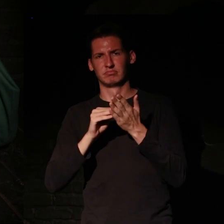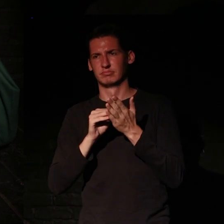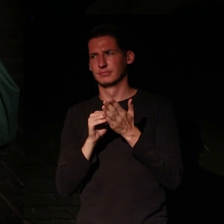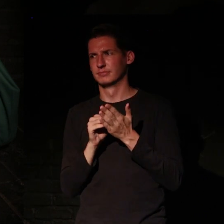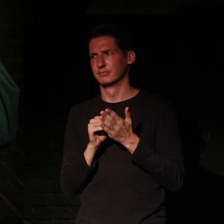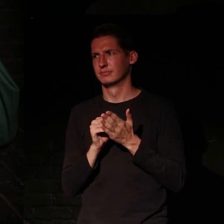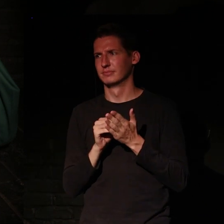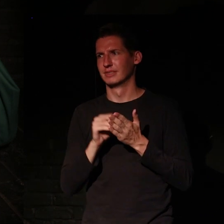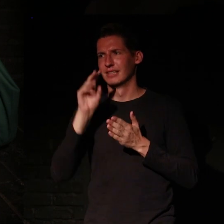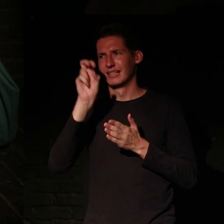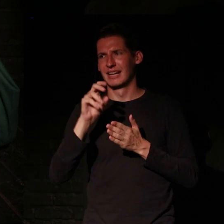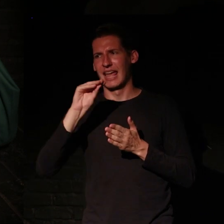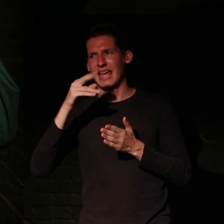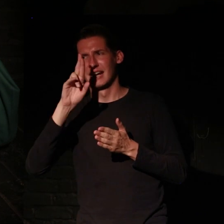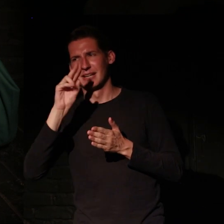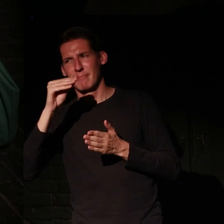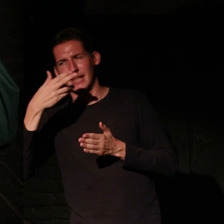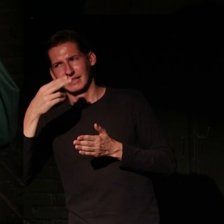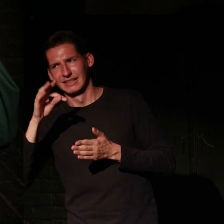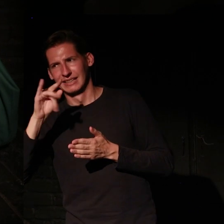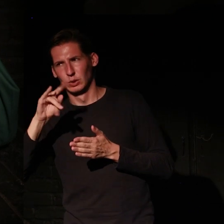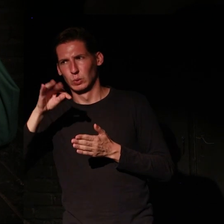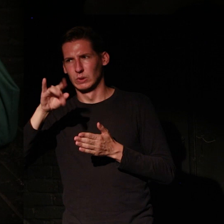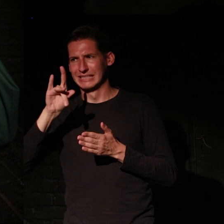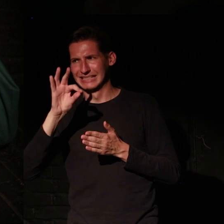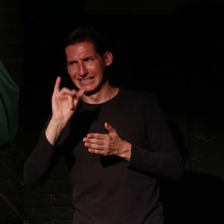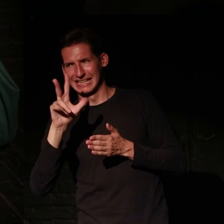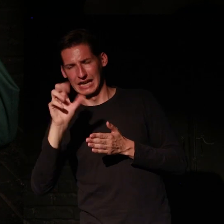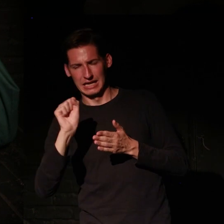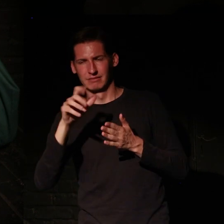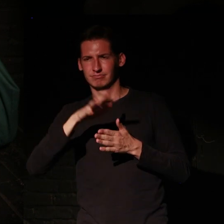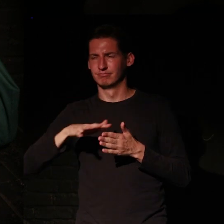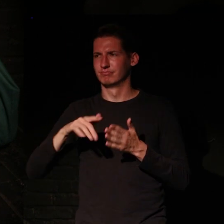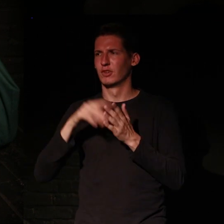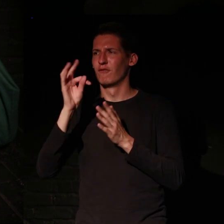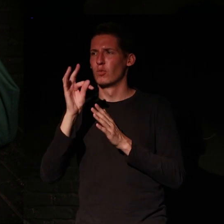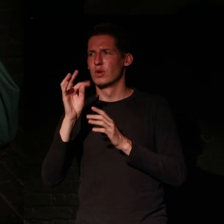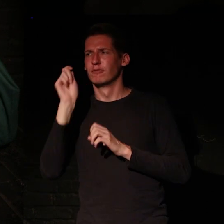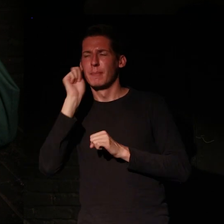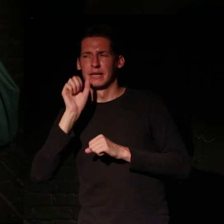hermeneutyce feministycznej, trochę posuniętej czasami do granic